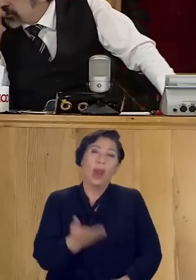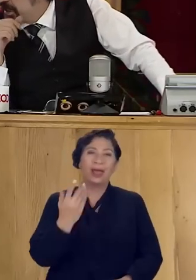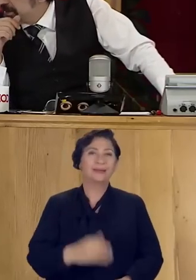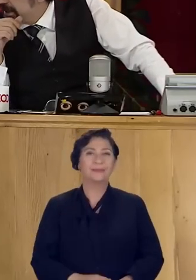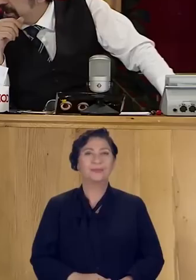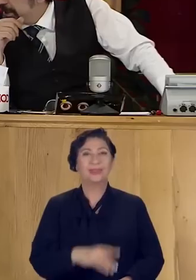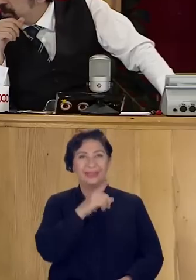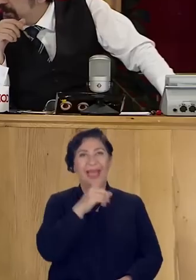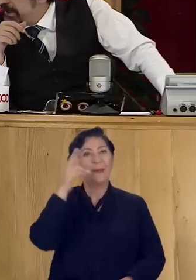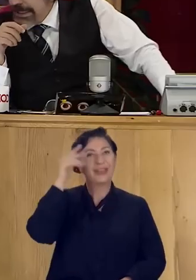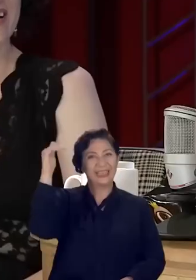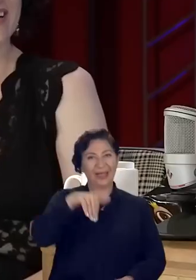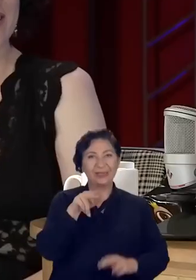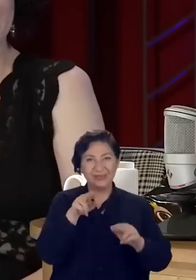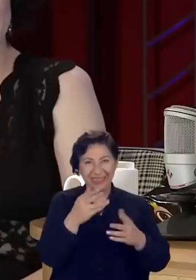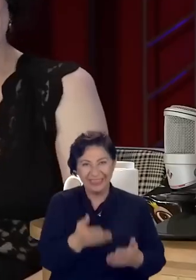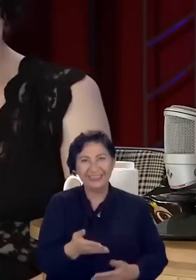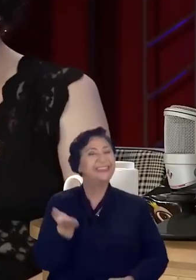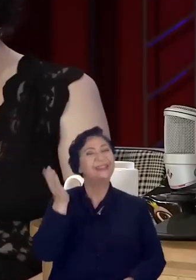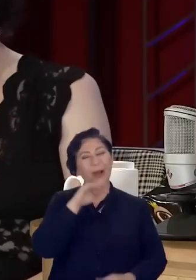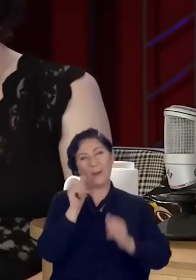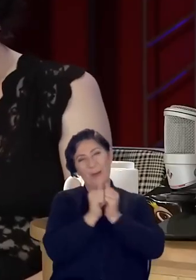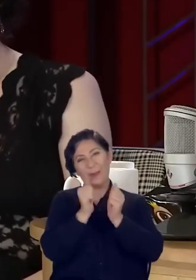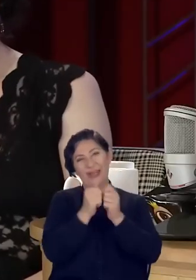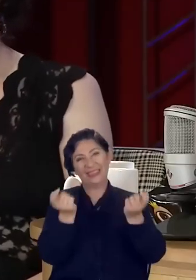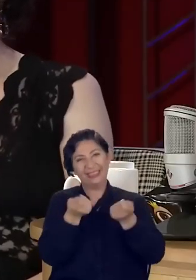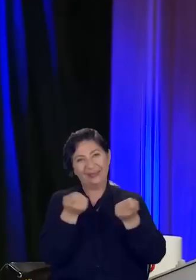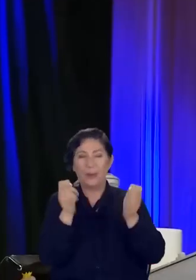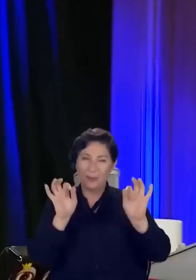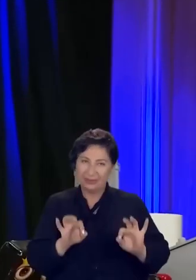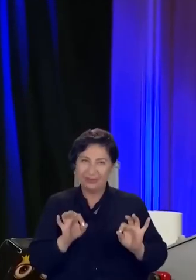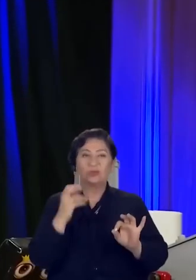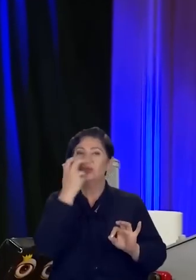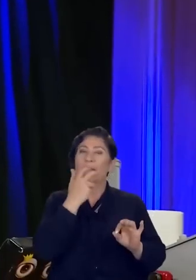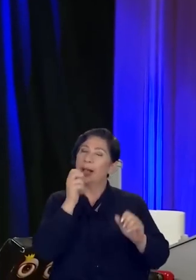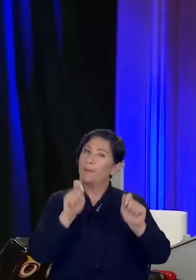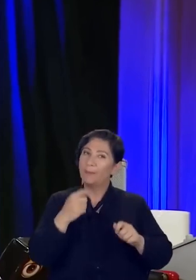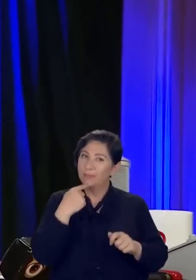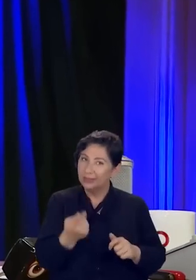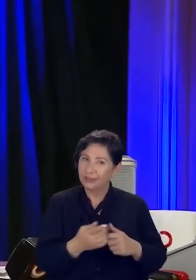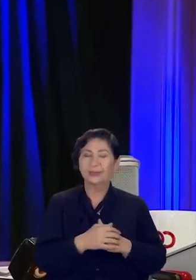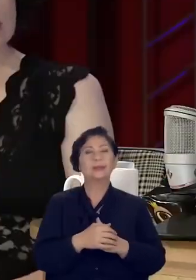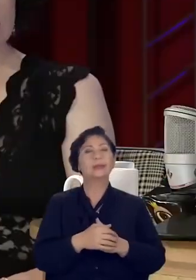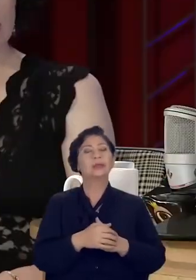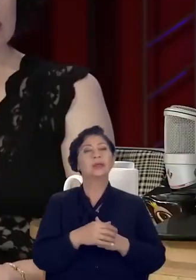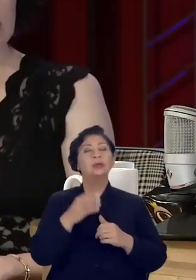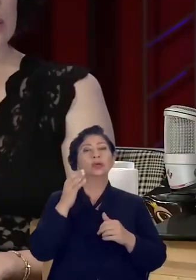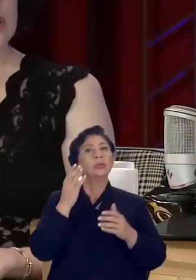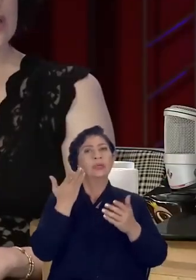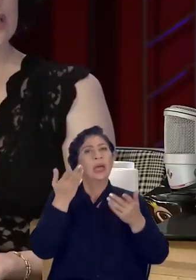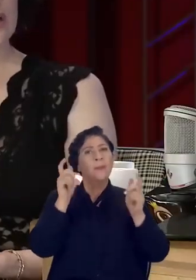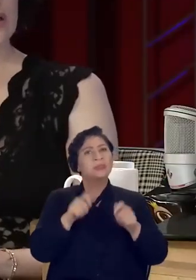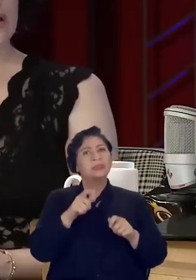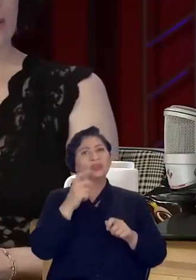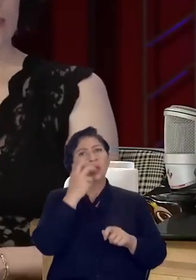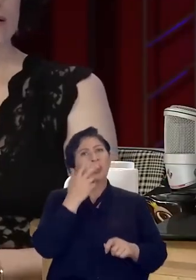işte. Çocuk Seattle'dan gelmiş gibiydi. Ondan sonra beraber çalıp söylemeye konuştuk, başladık. Konuştuk, bir şarkı yapalım dedik beraber. Evet. Çok hızlı hareket ettik. Ne yaptınız